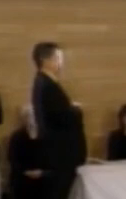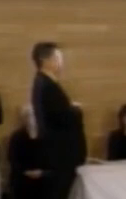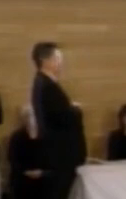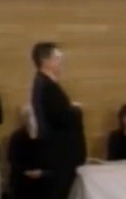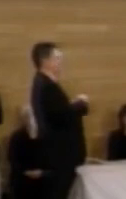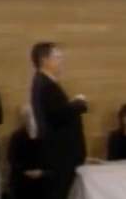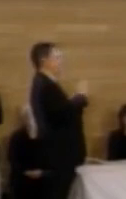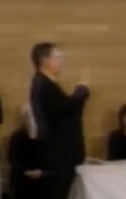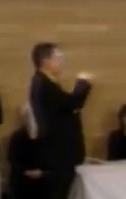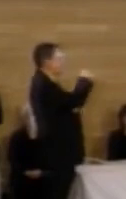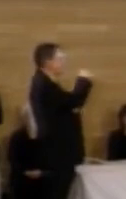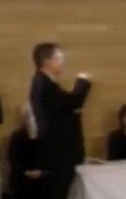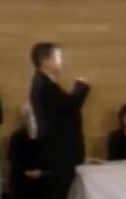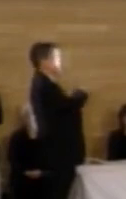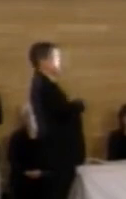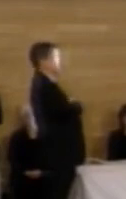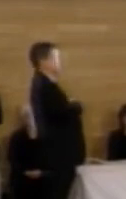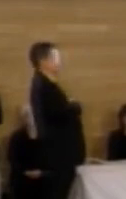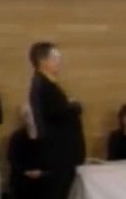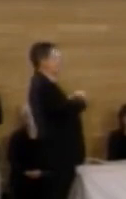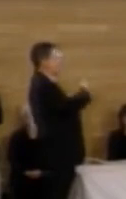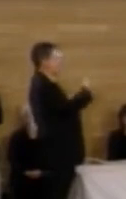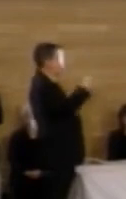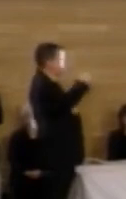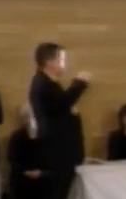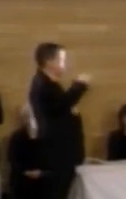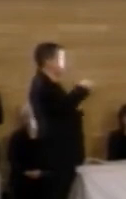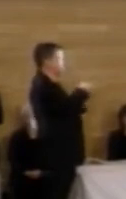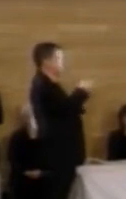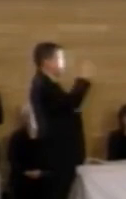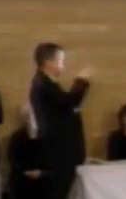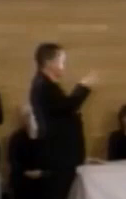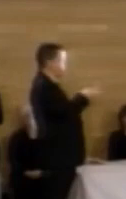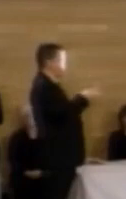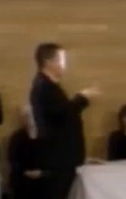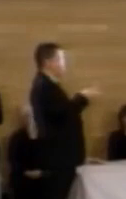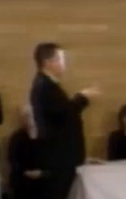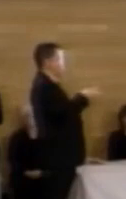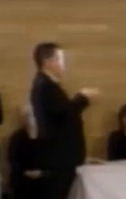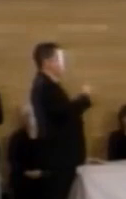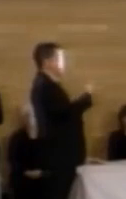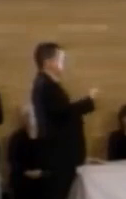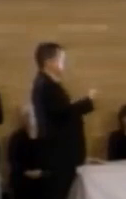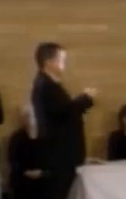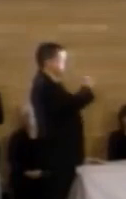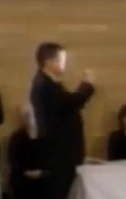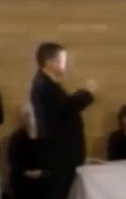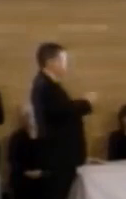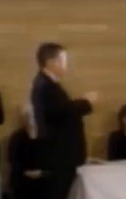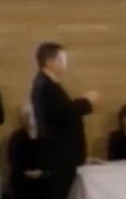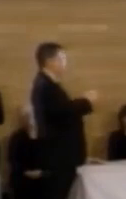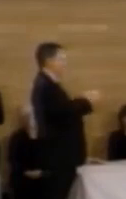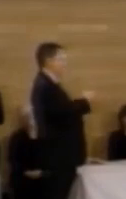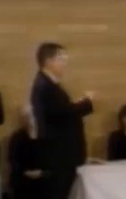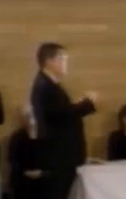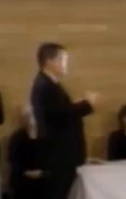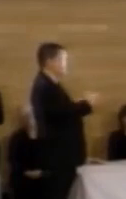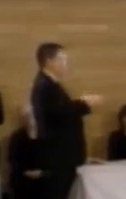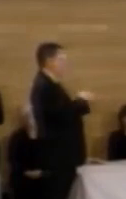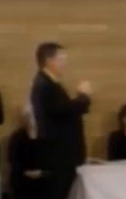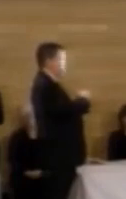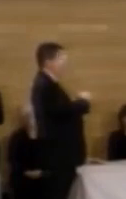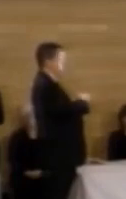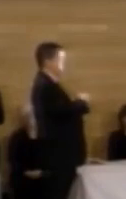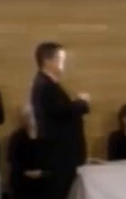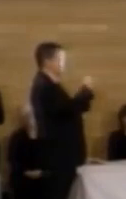岩手県では大槌川水門をはじめとする海岸保全施設の整備が進み、災害公営住